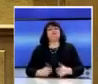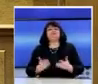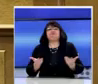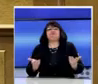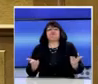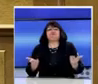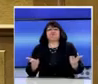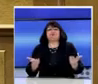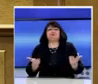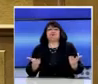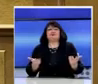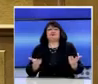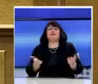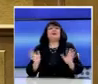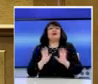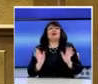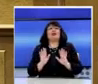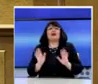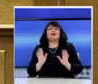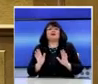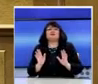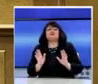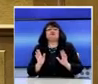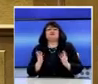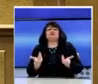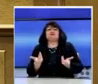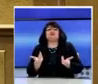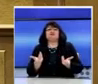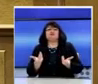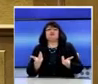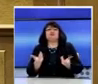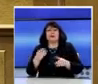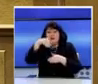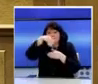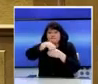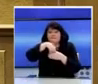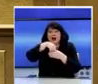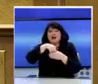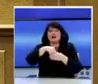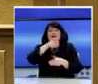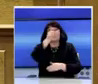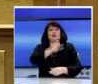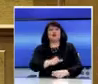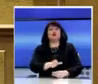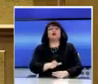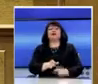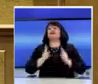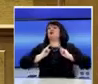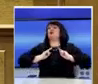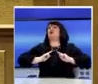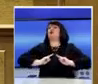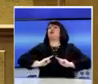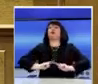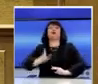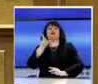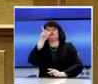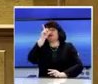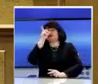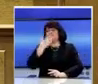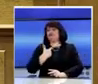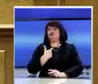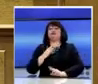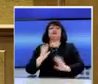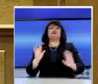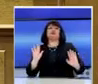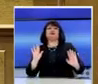να απομακρυνθείτε από αυτή την παγίδα της αυταρέσκειας και της αυτοικανοποίησης στην οποία